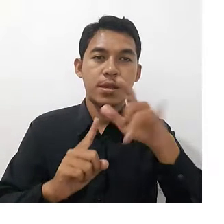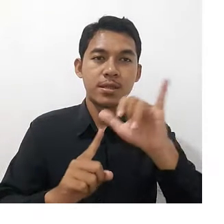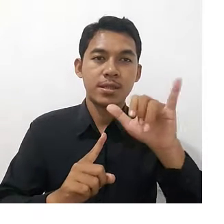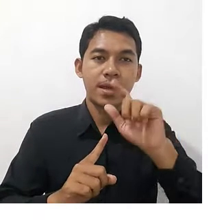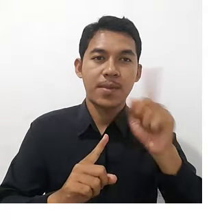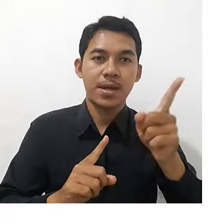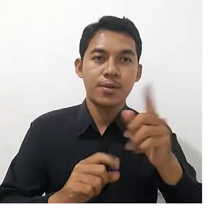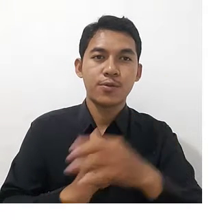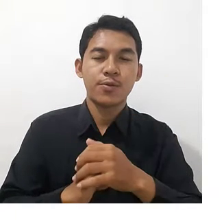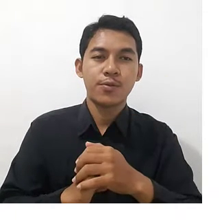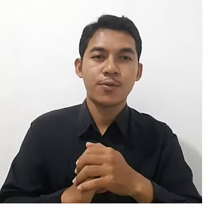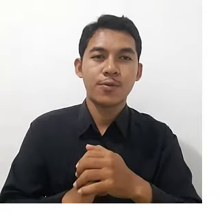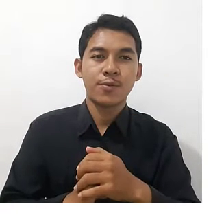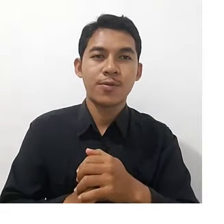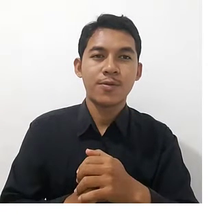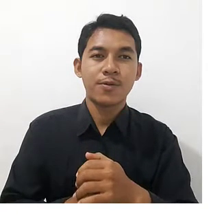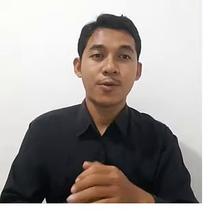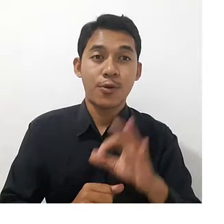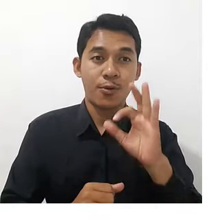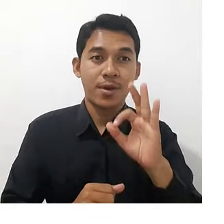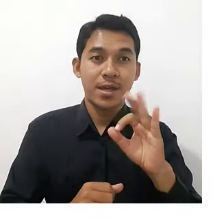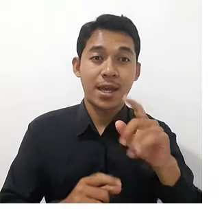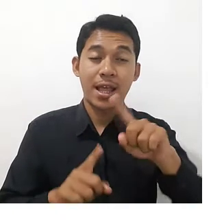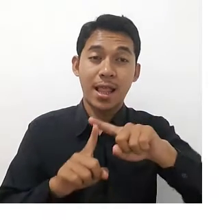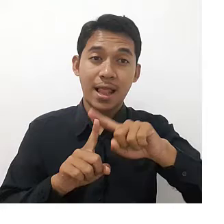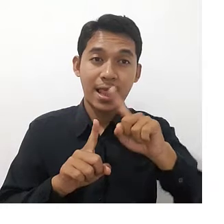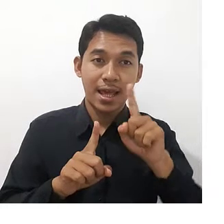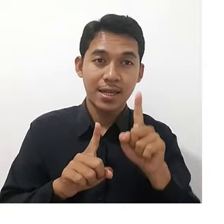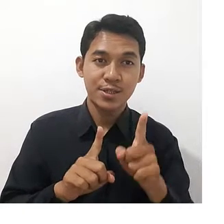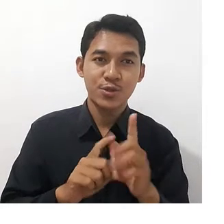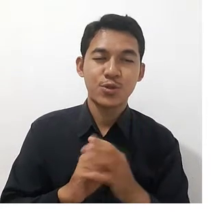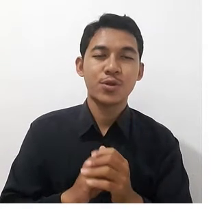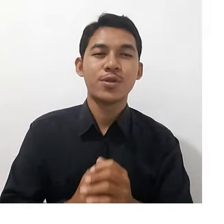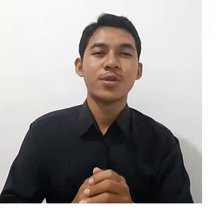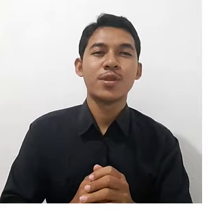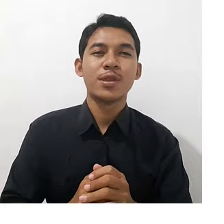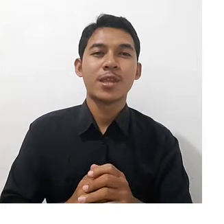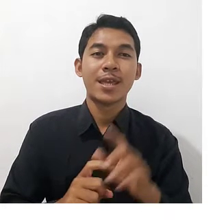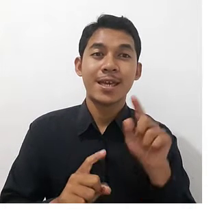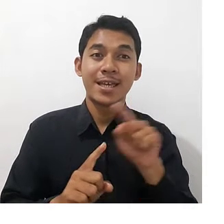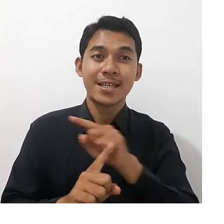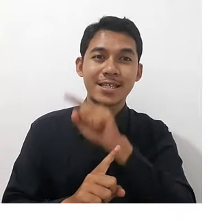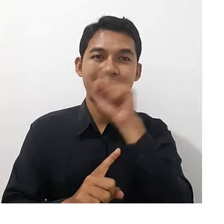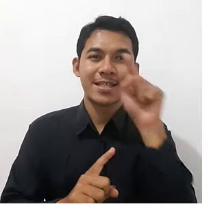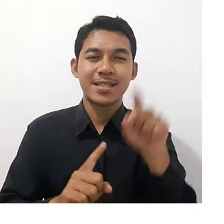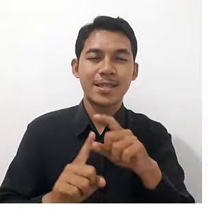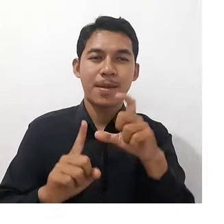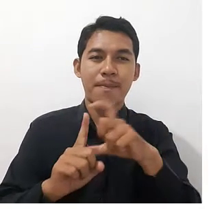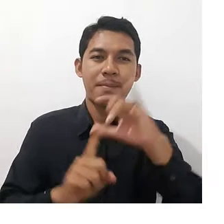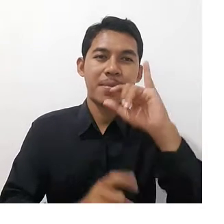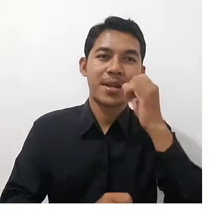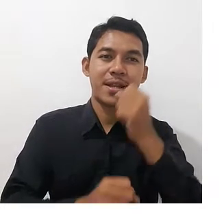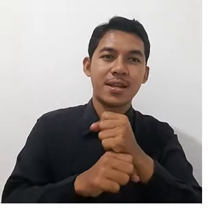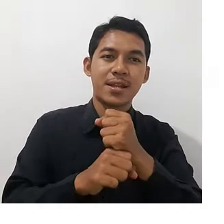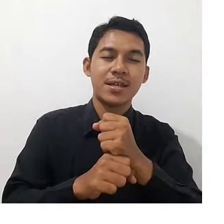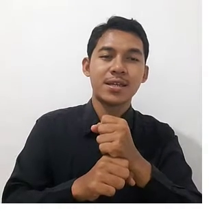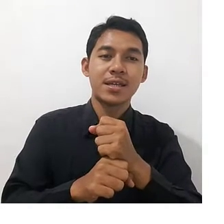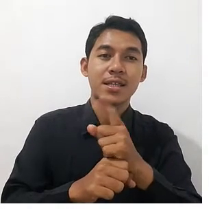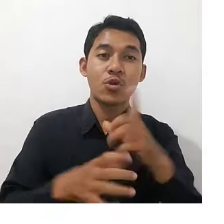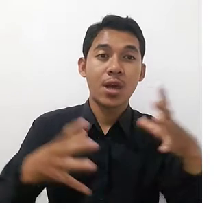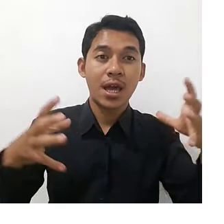kayak gitu. Ya, oke. Selanjutnya sistem digital. Nah, di sistem digital ini dia